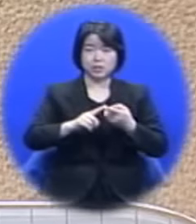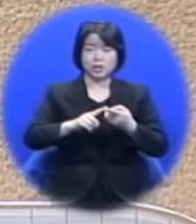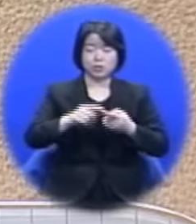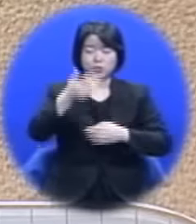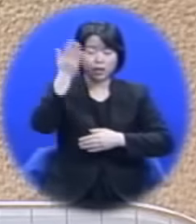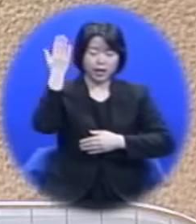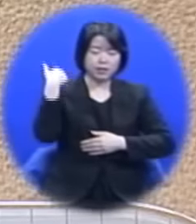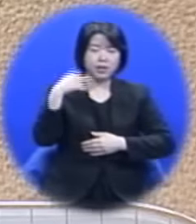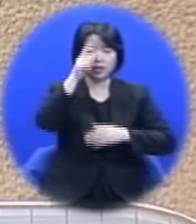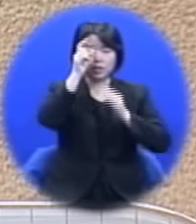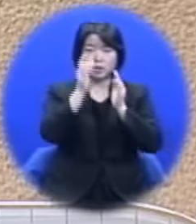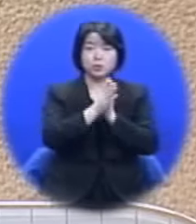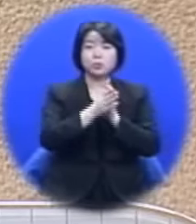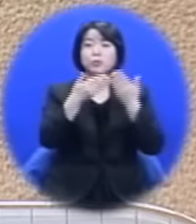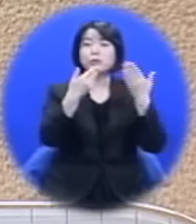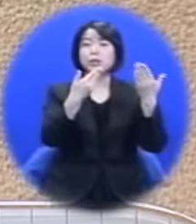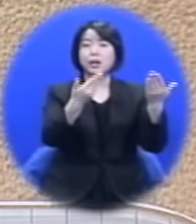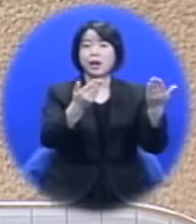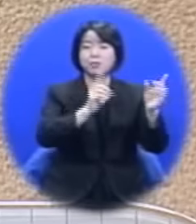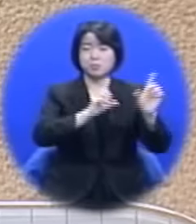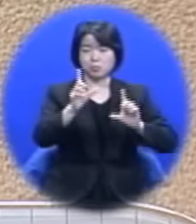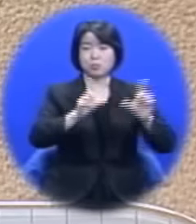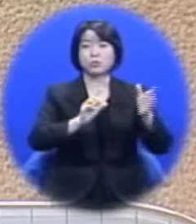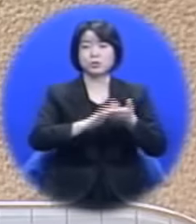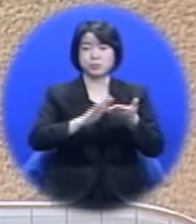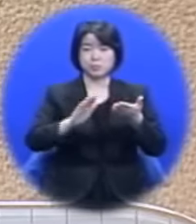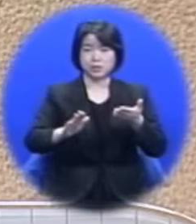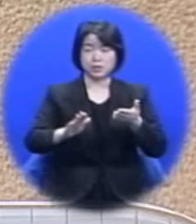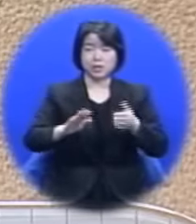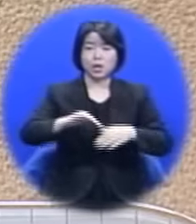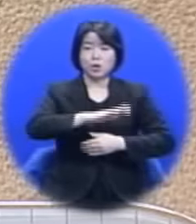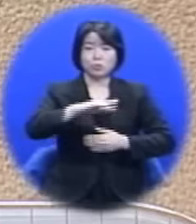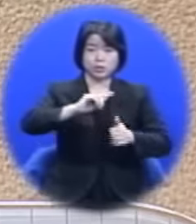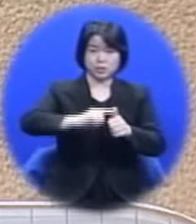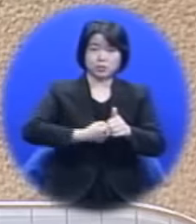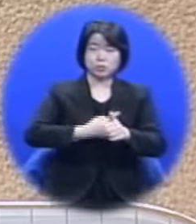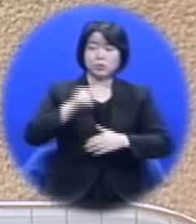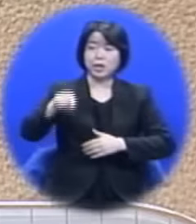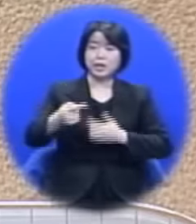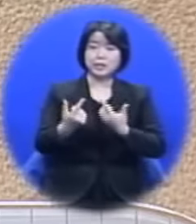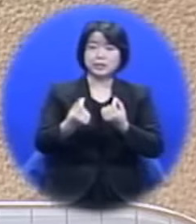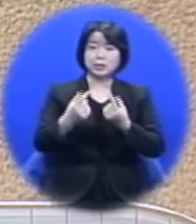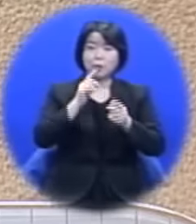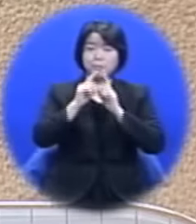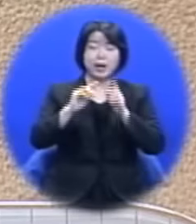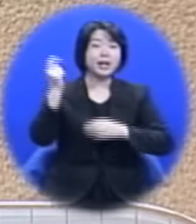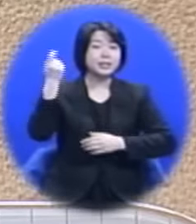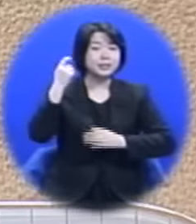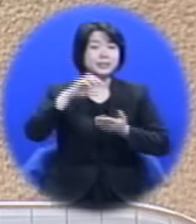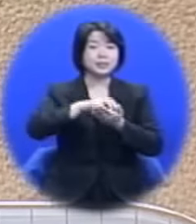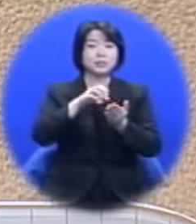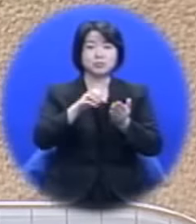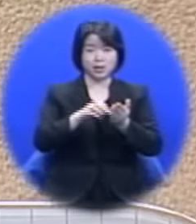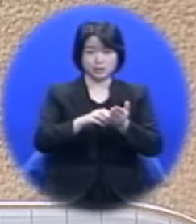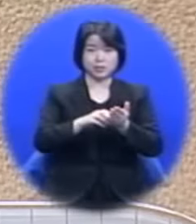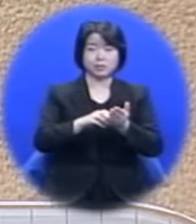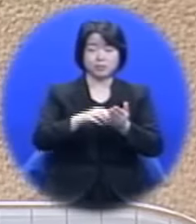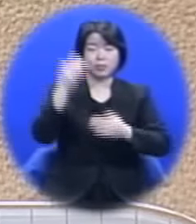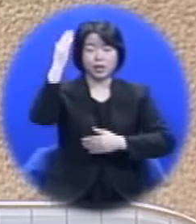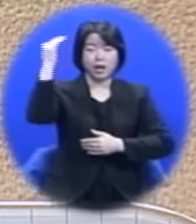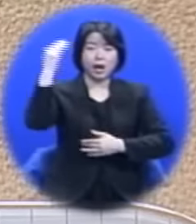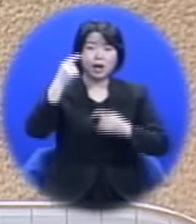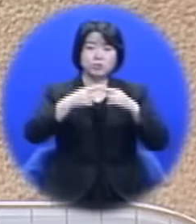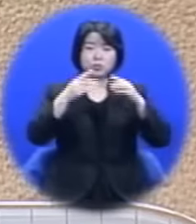기도한다고 되나 우리 스스로가 그런 말을들을만큼 한국 교회가 기도의 힘을 다